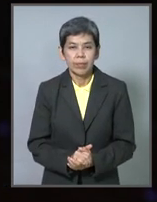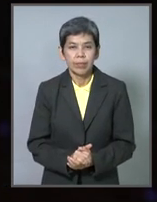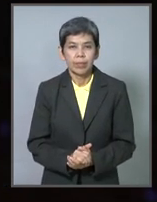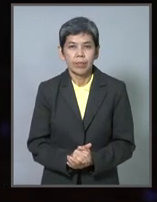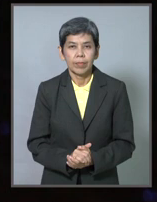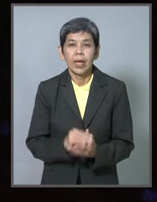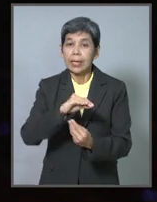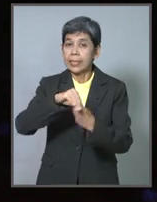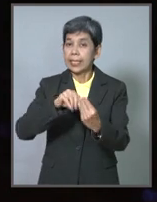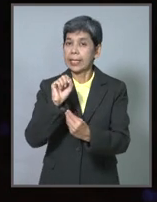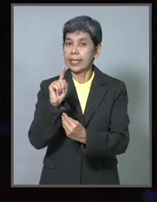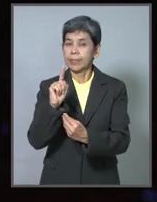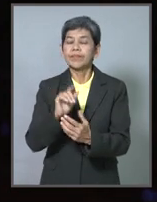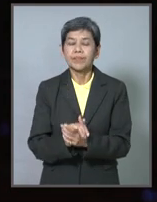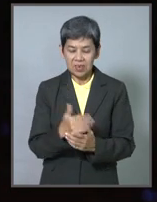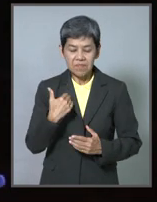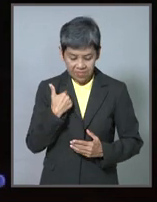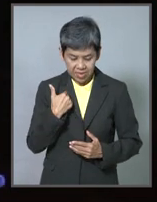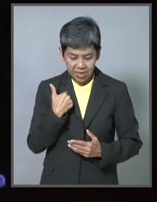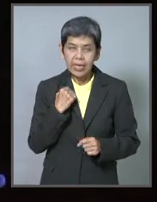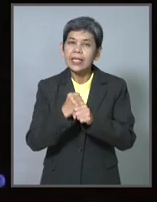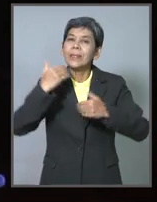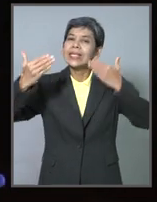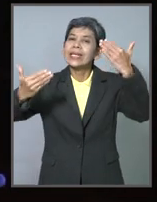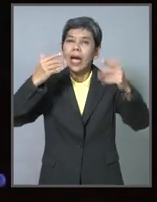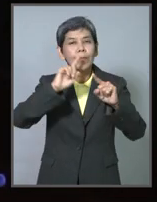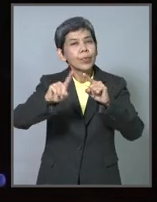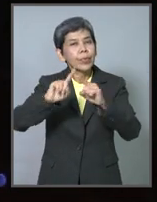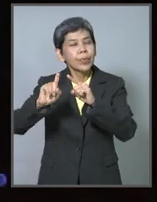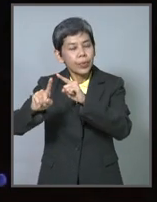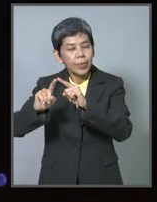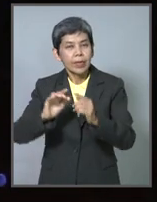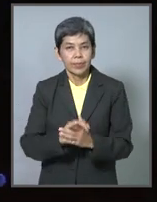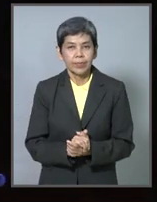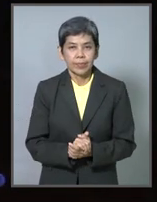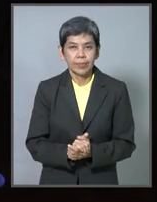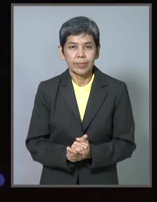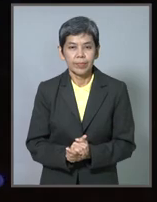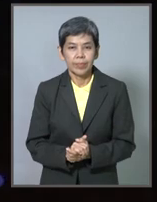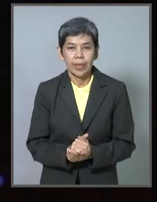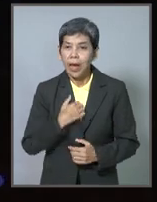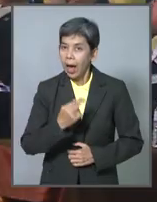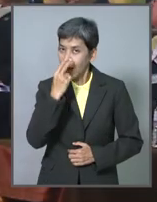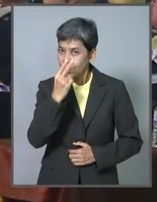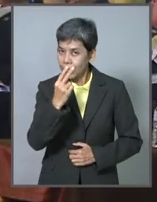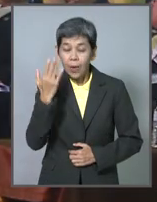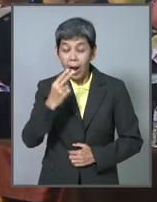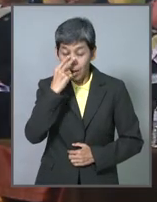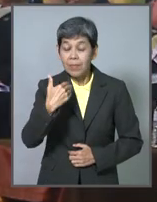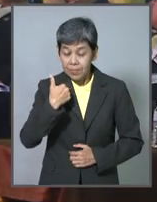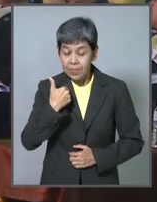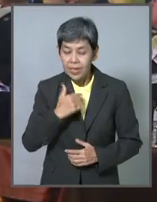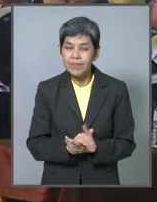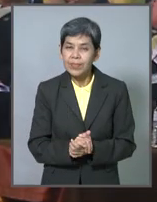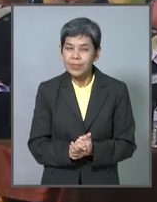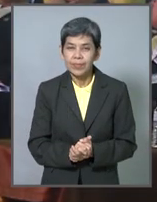ได้ในส่วนของเศรษฐกิจก็จะมีการจัดกิจกรรมต่างๆของตัวดังที่ท่านได้เคยเห็นมาแล้ว